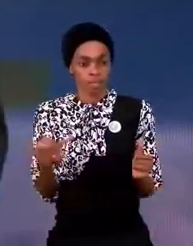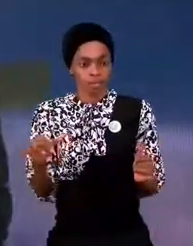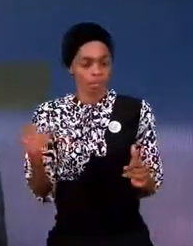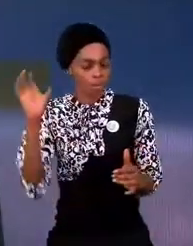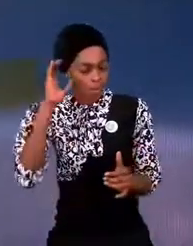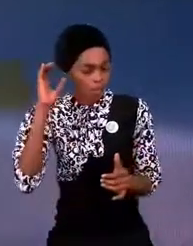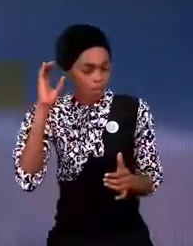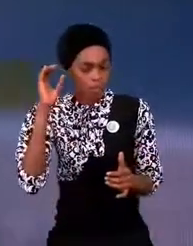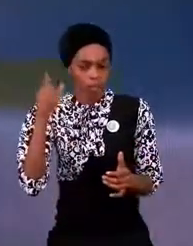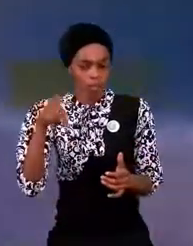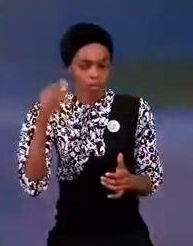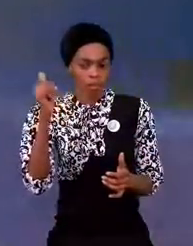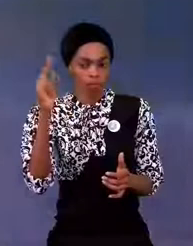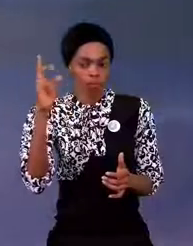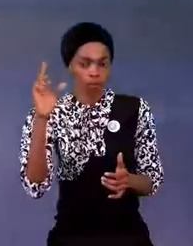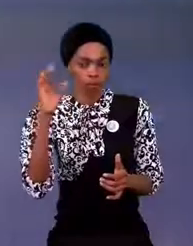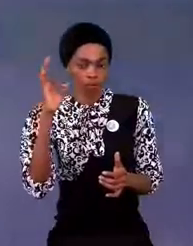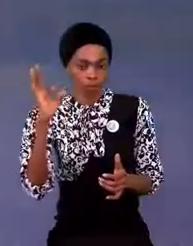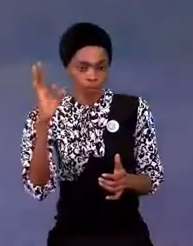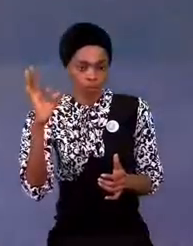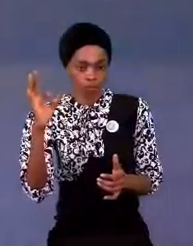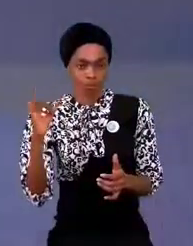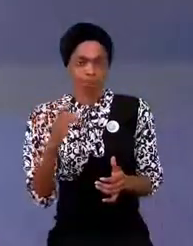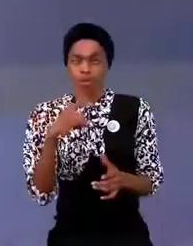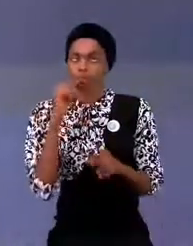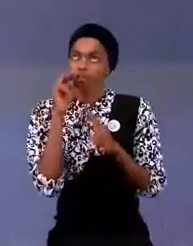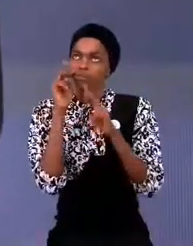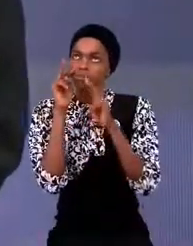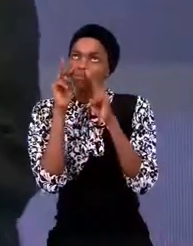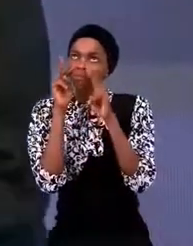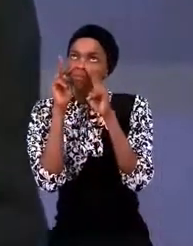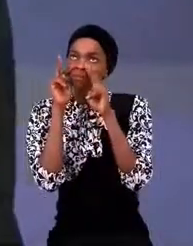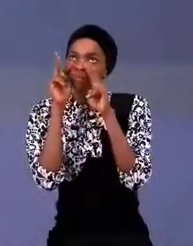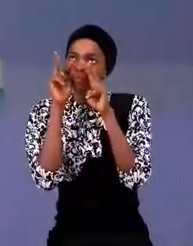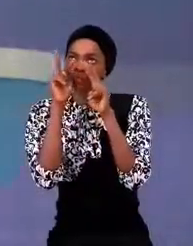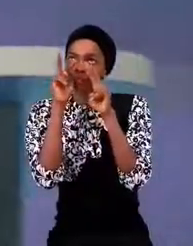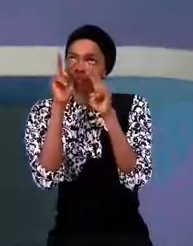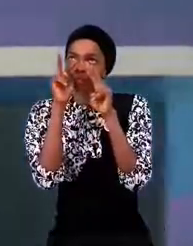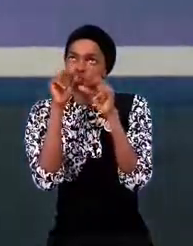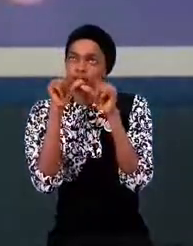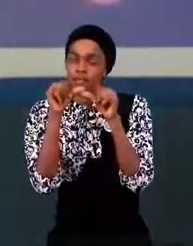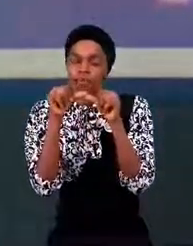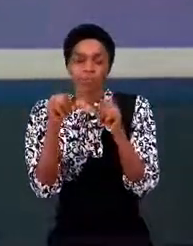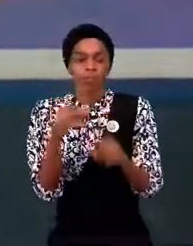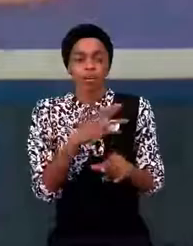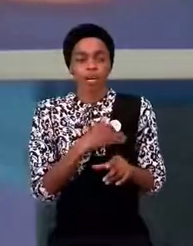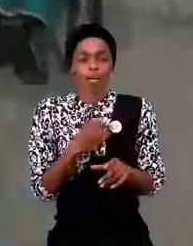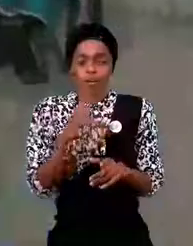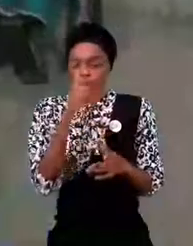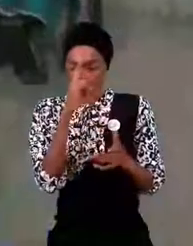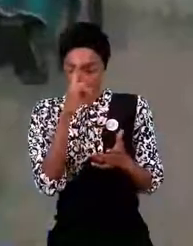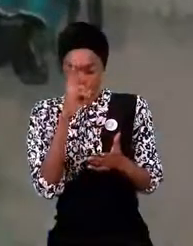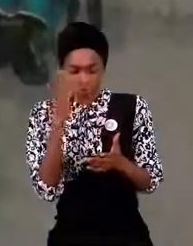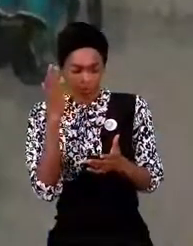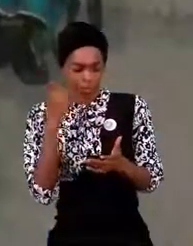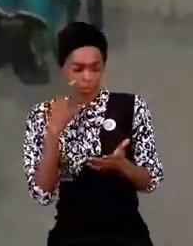les regards sur lui et voyant qu'il avait la foi pour être guéri. Comment est-ce qu'il avait la foi pour être